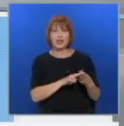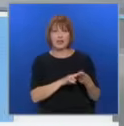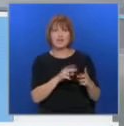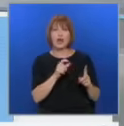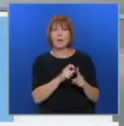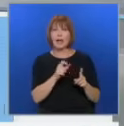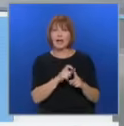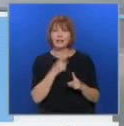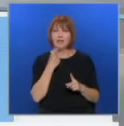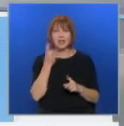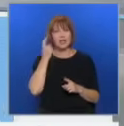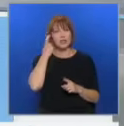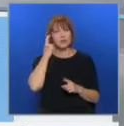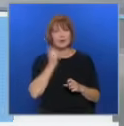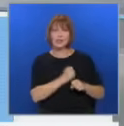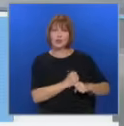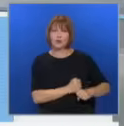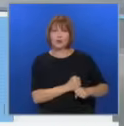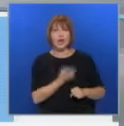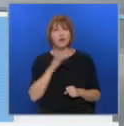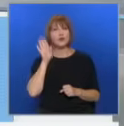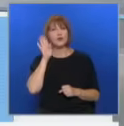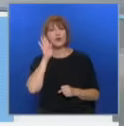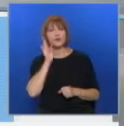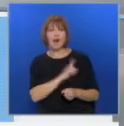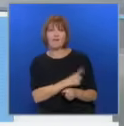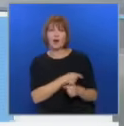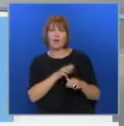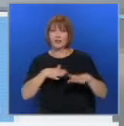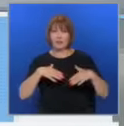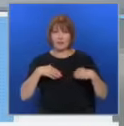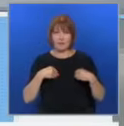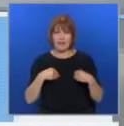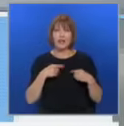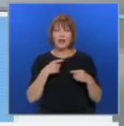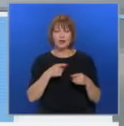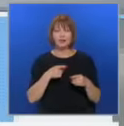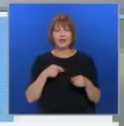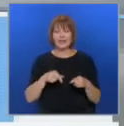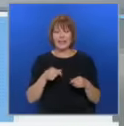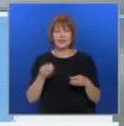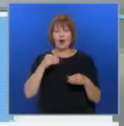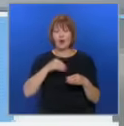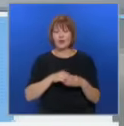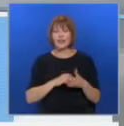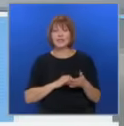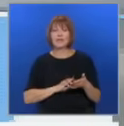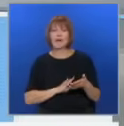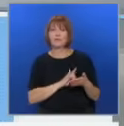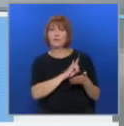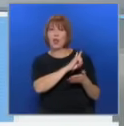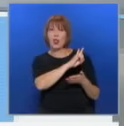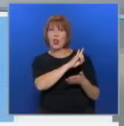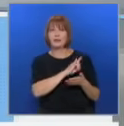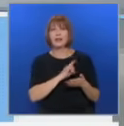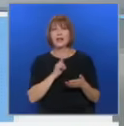заяви, че ще се съобрази с Конституцията, но ще чуе и волята на парламента. Държавният глава пилотира най-новия учебно-тренировачен самолет Пилатус по